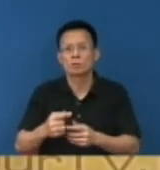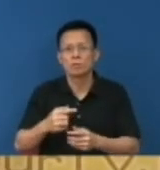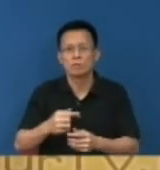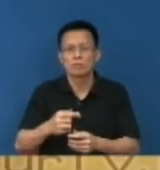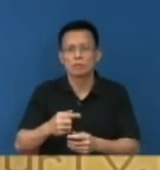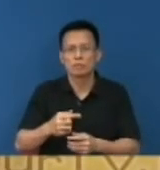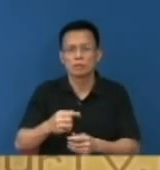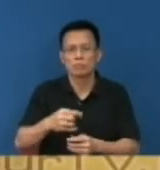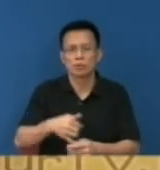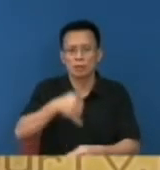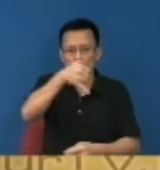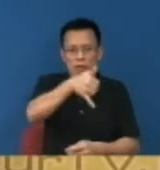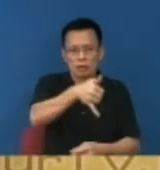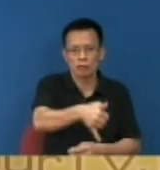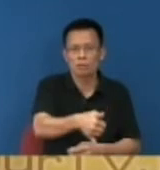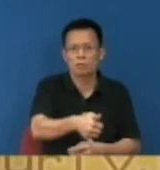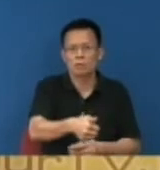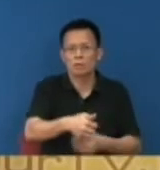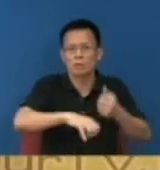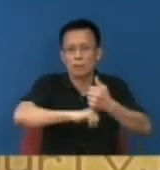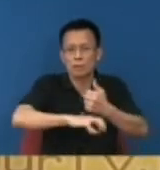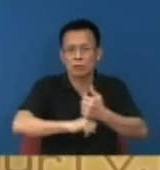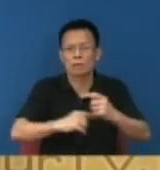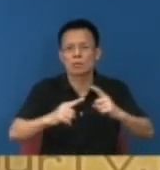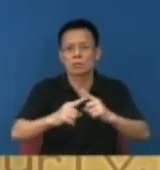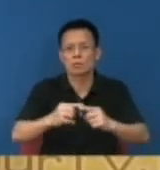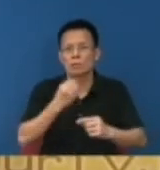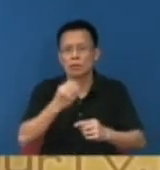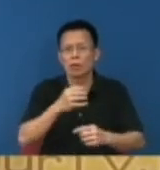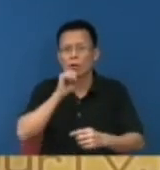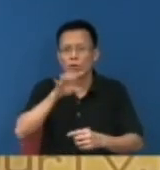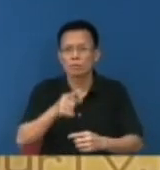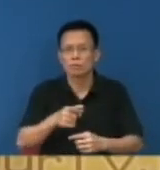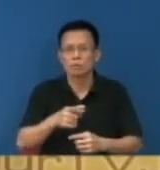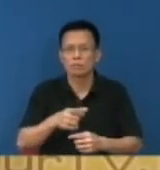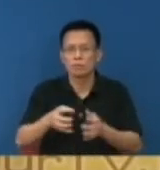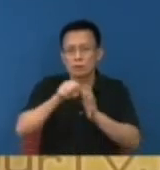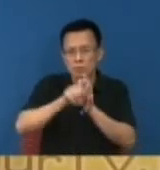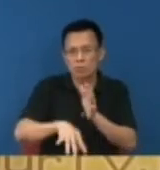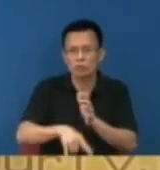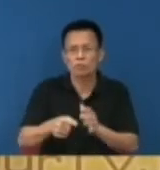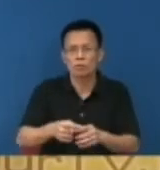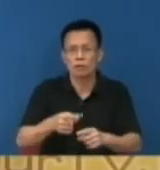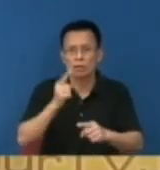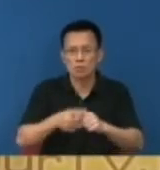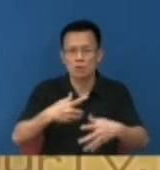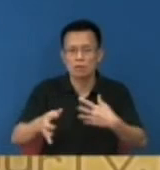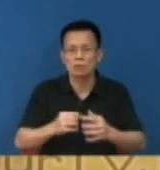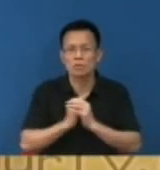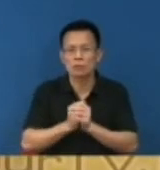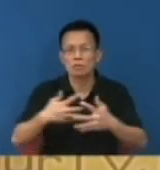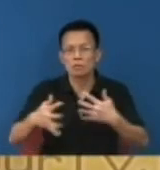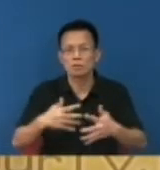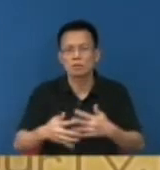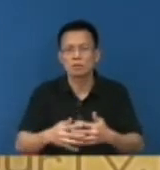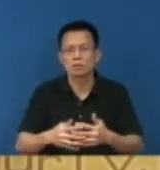個低下階層的利益講話，以免失去了所謂實事求是，失去